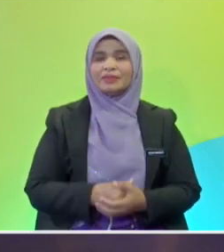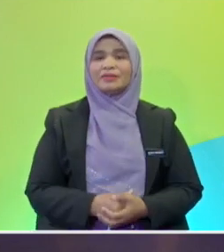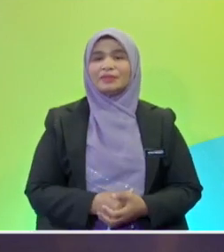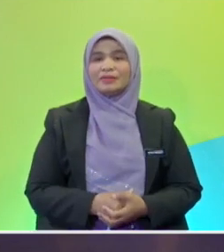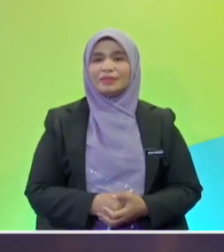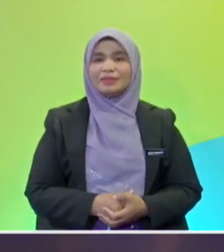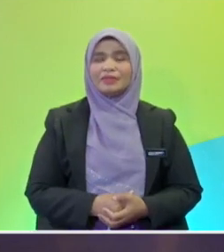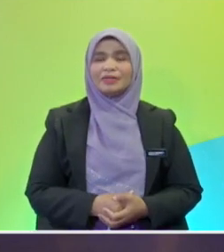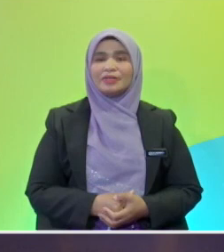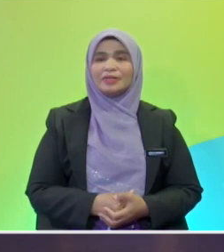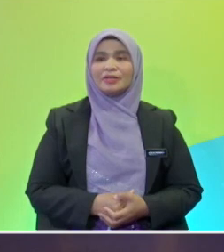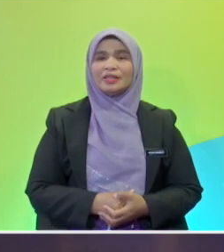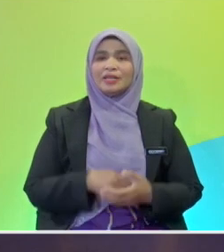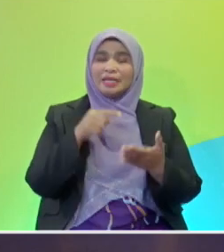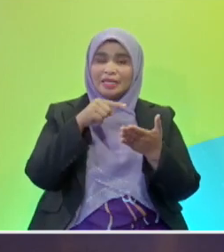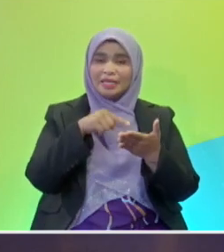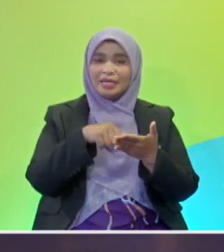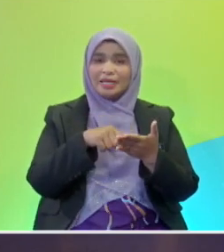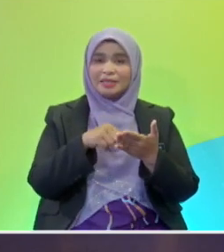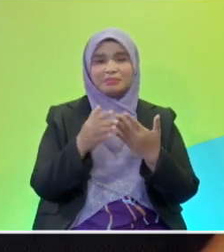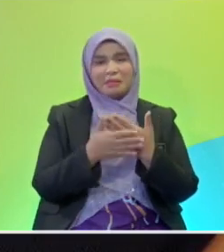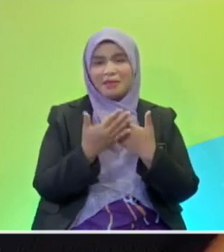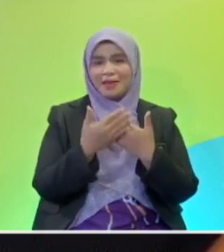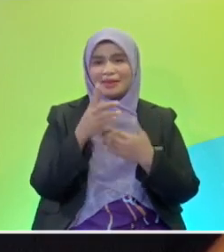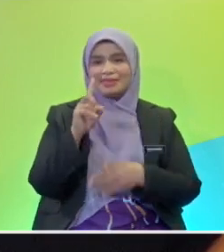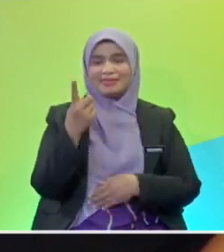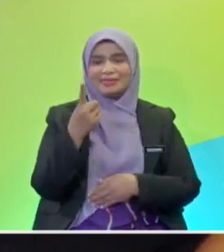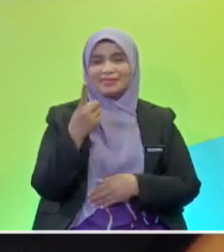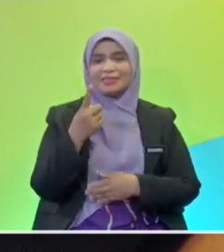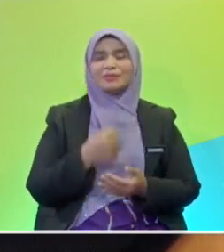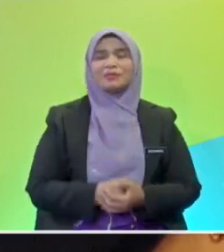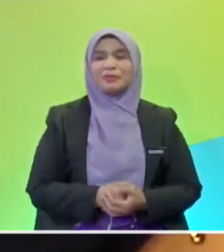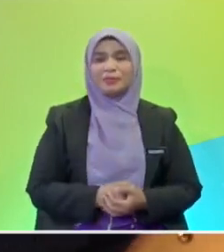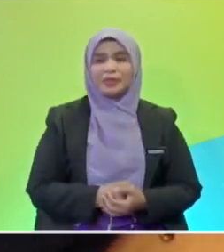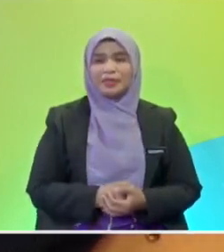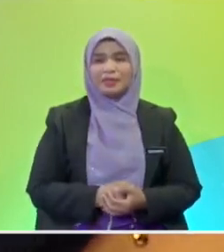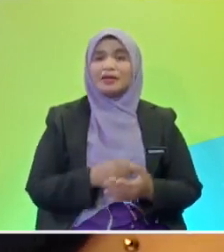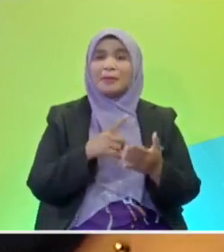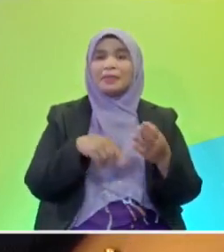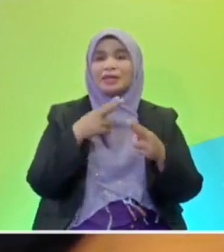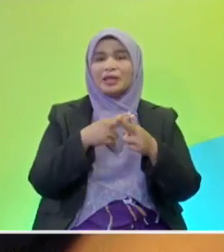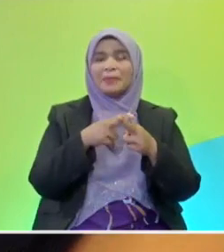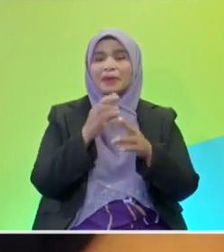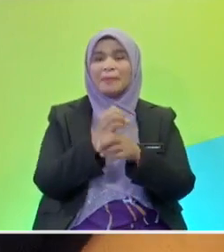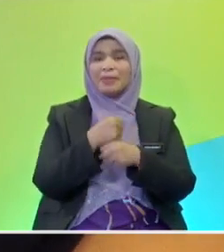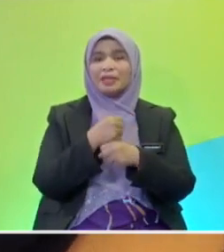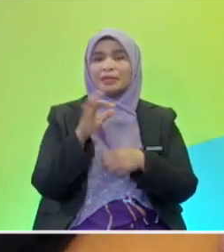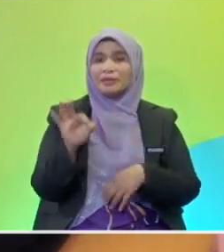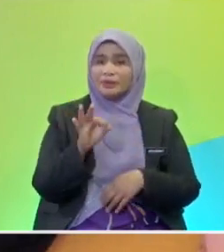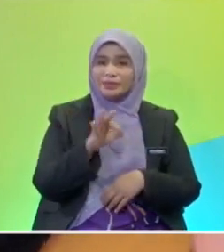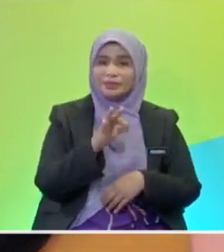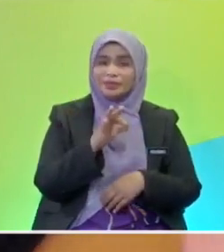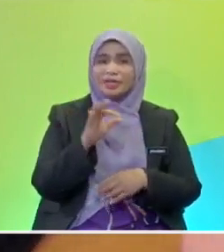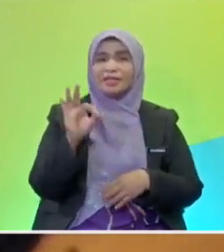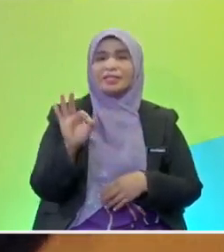ni Oh okey ini senang A ni Apa ni kawan-kawan Apa nama bentuk jahitan ni ini merupakan